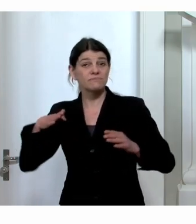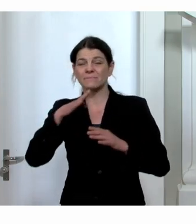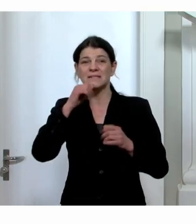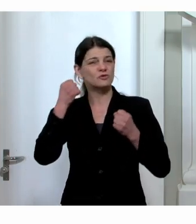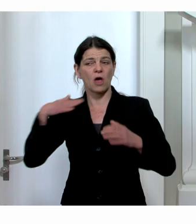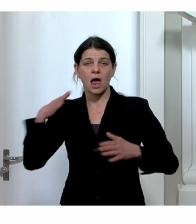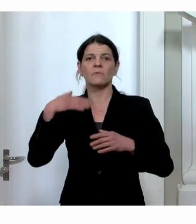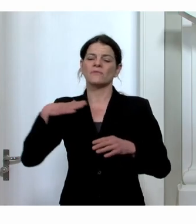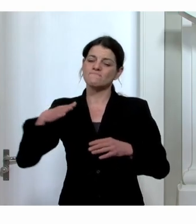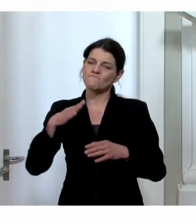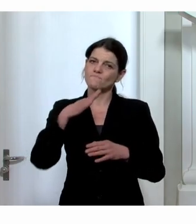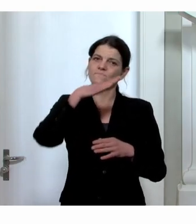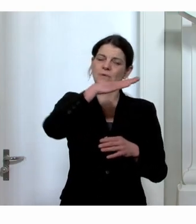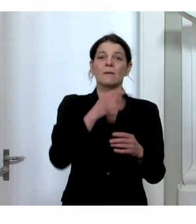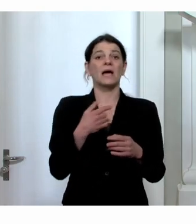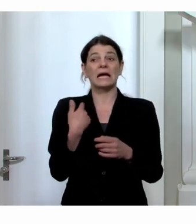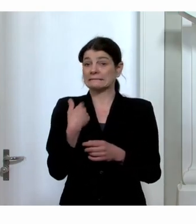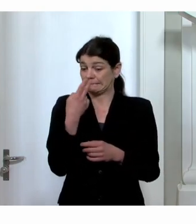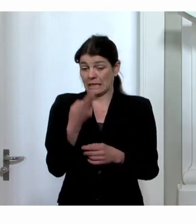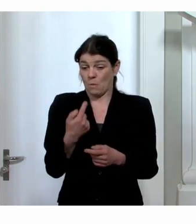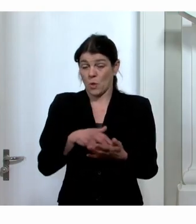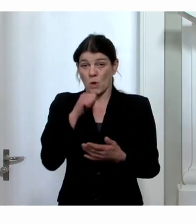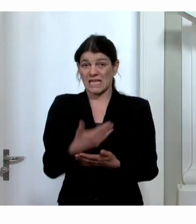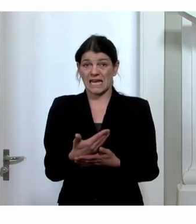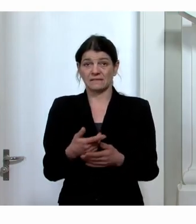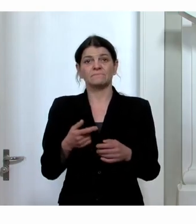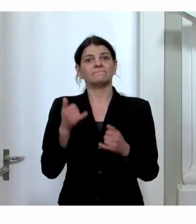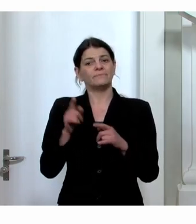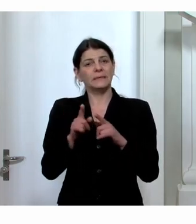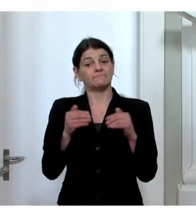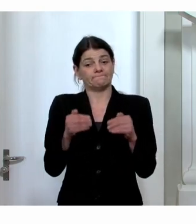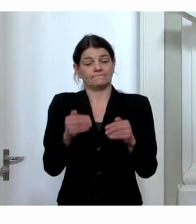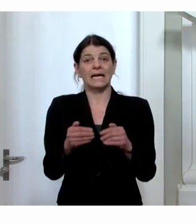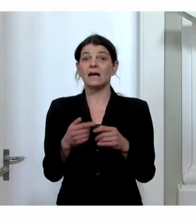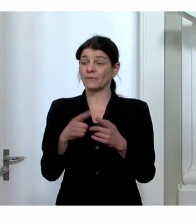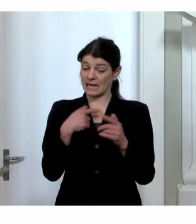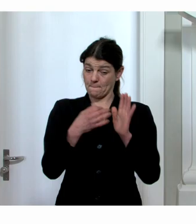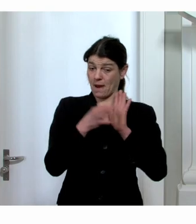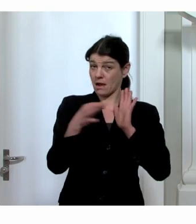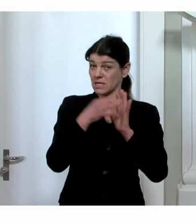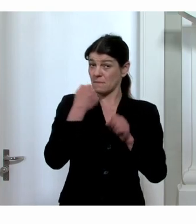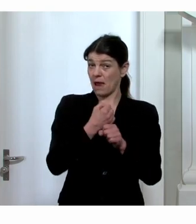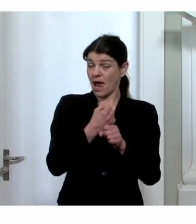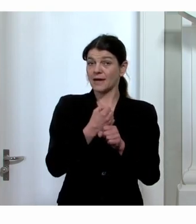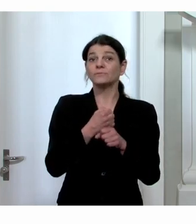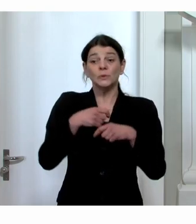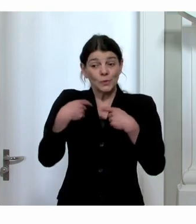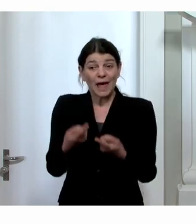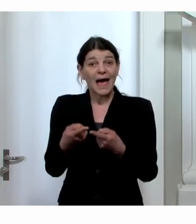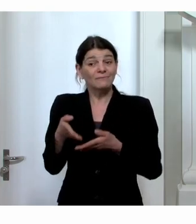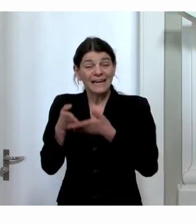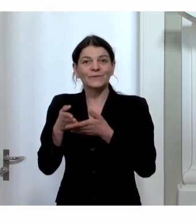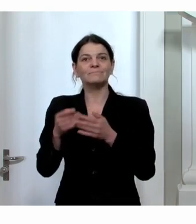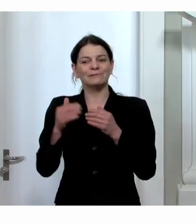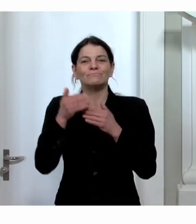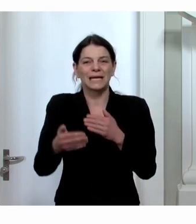abflacht, aber wir sehen es noch nicht. Es gibt eine Verzögerung zwischen dem Ergreifen von Maßnahmen und ihrer Wirkung. Und